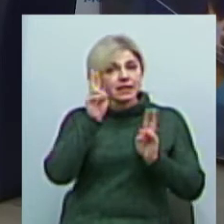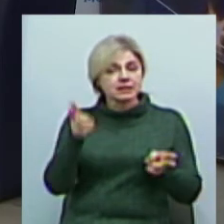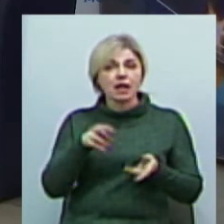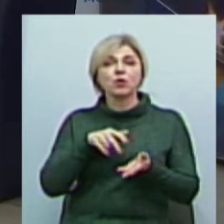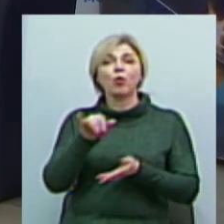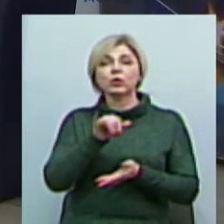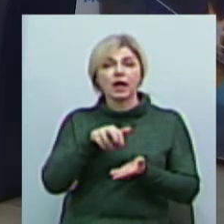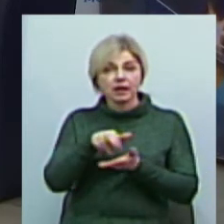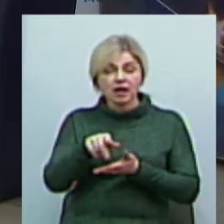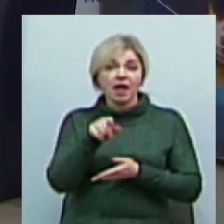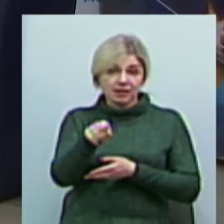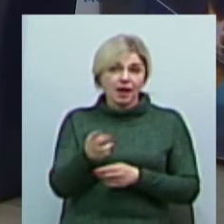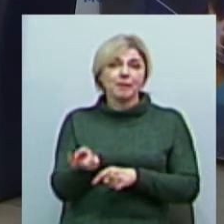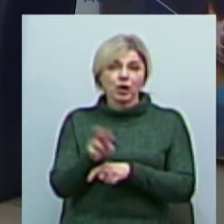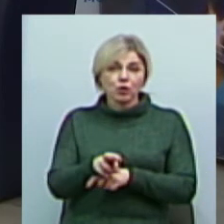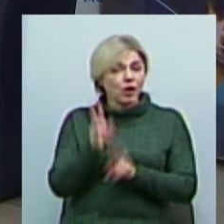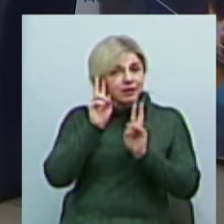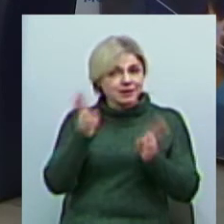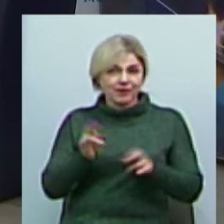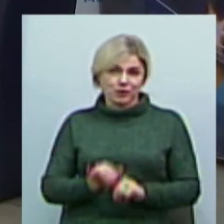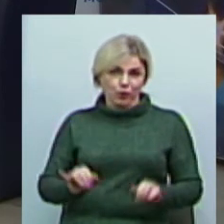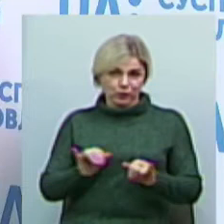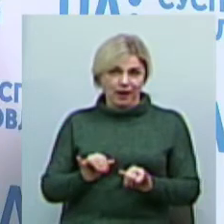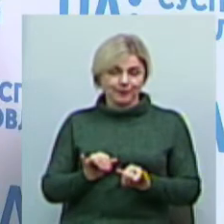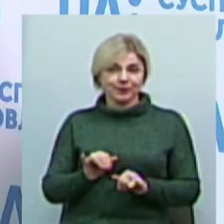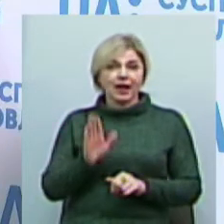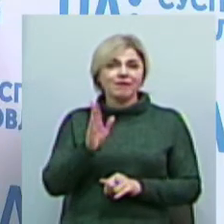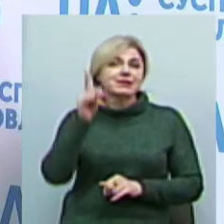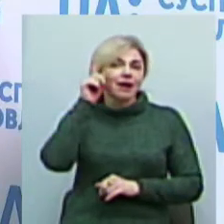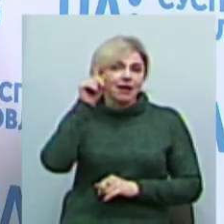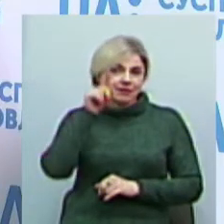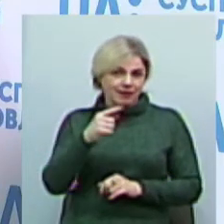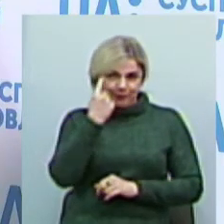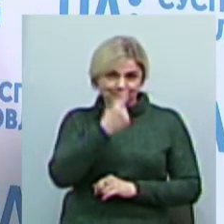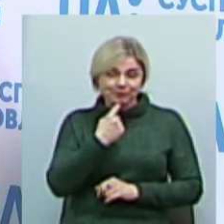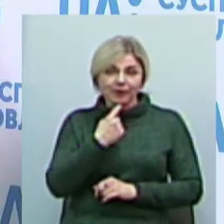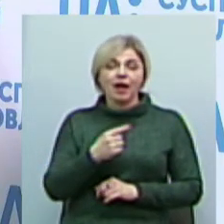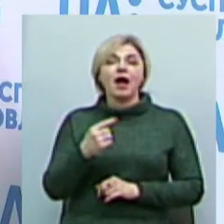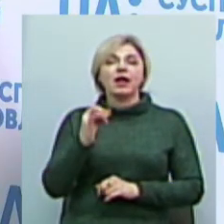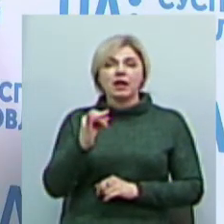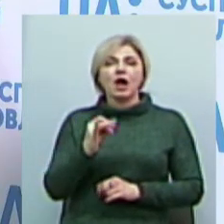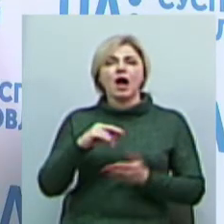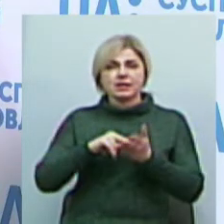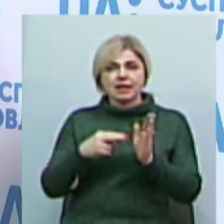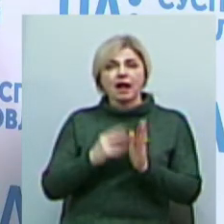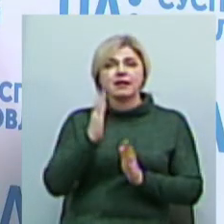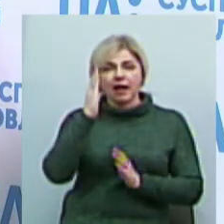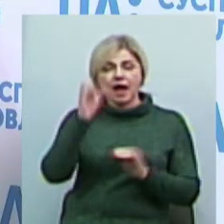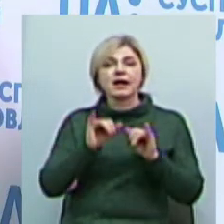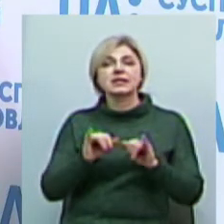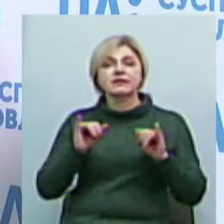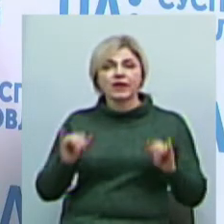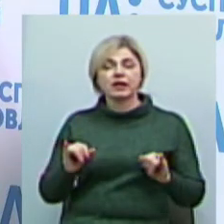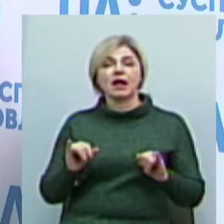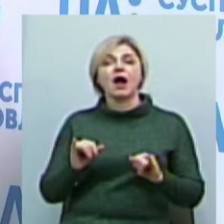придешь неизвестно куда, как, знаете, в «Алисе в стране чудес». Вот, допустим, обещанная стратегия развития города Николаева,